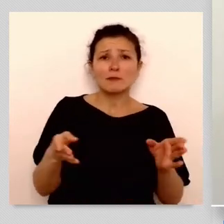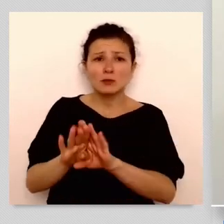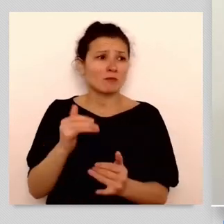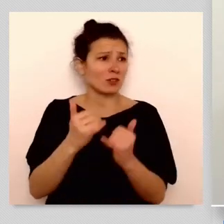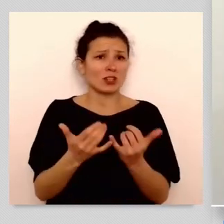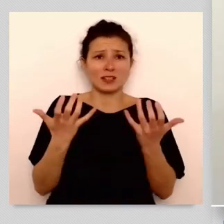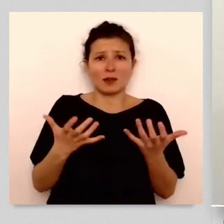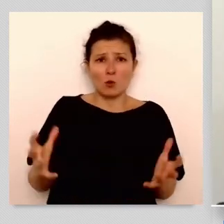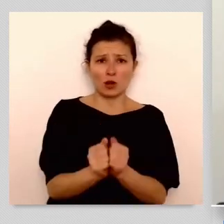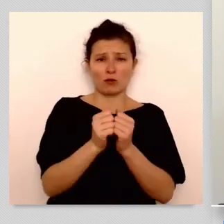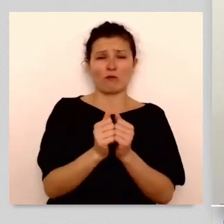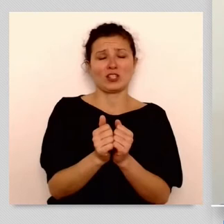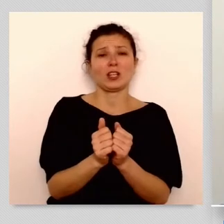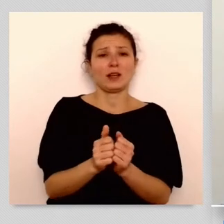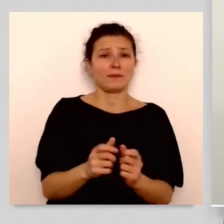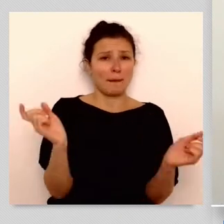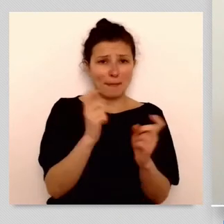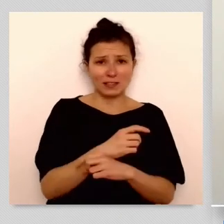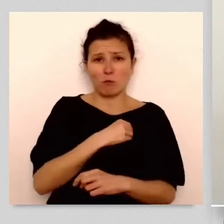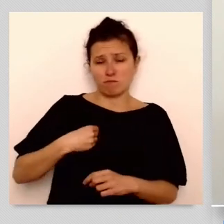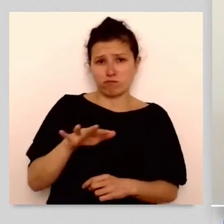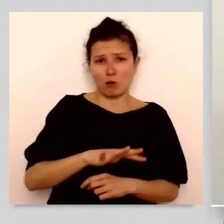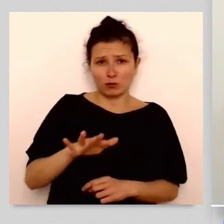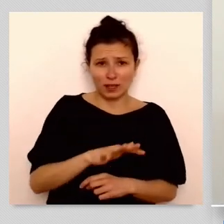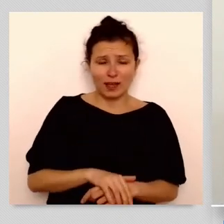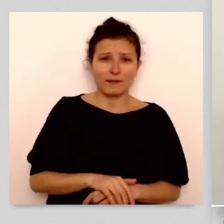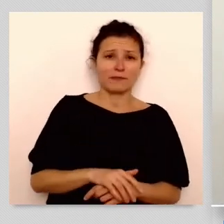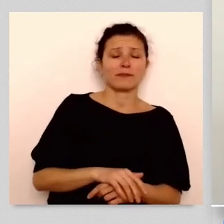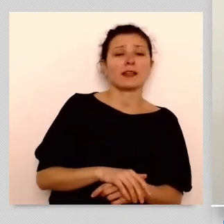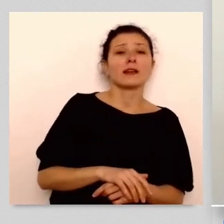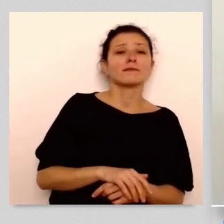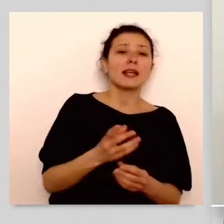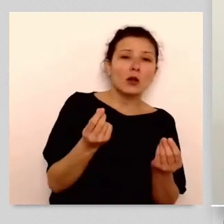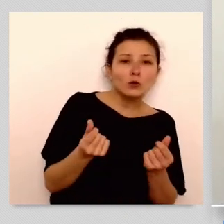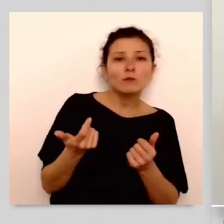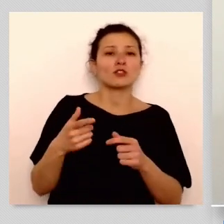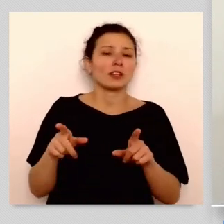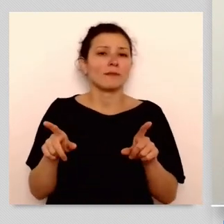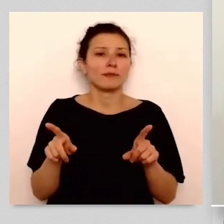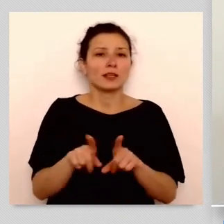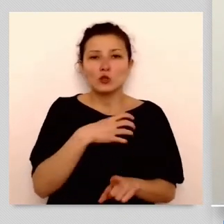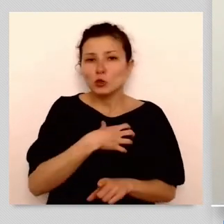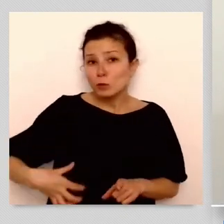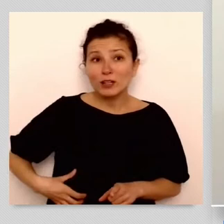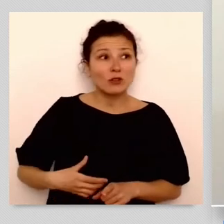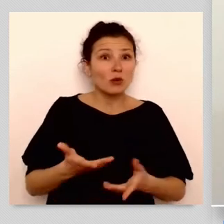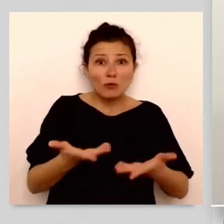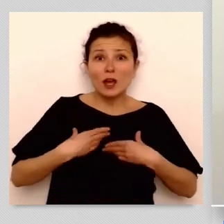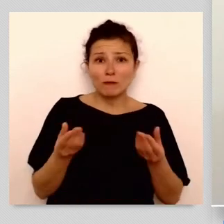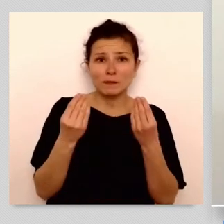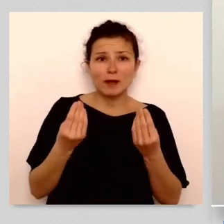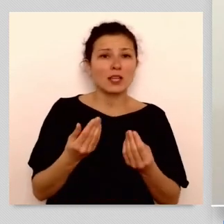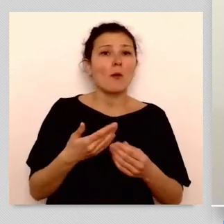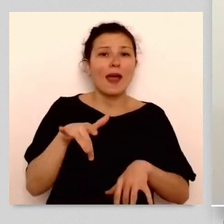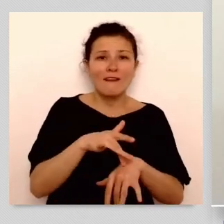kraj i ekonomicznie same górnictwo. To przyniosło świetne rezultaty, ale to nie tylko